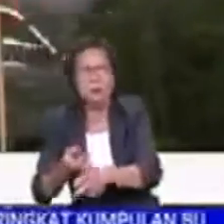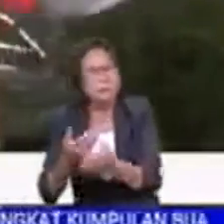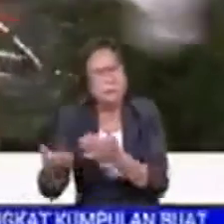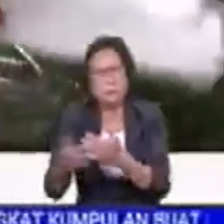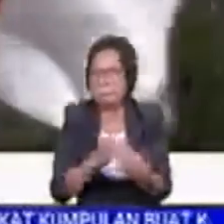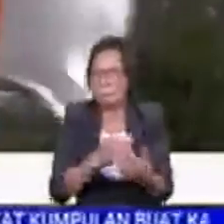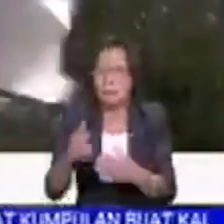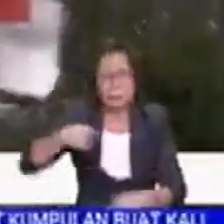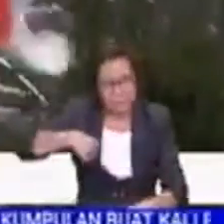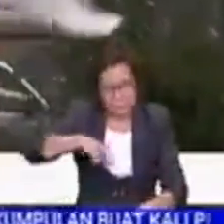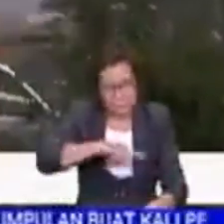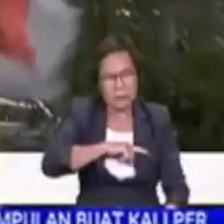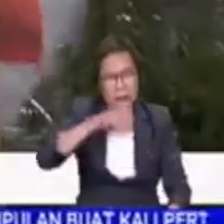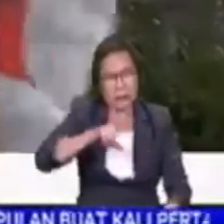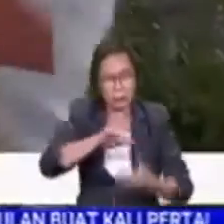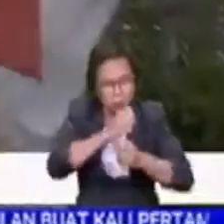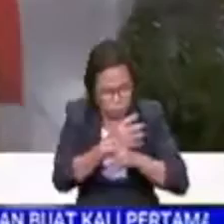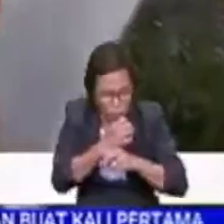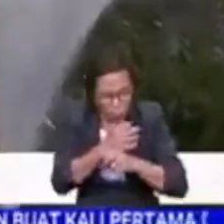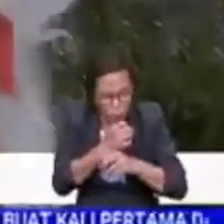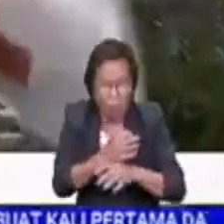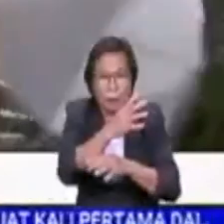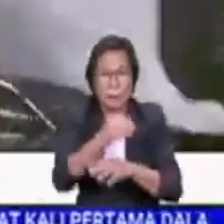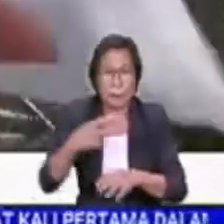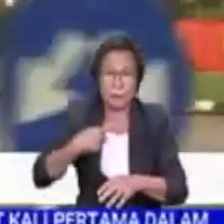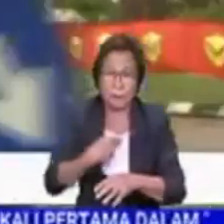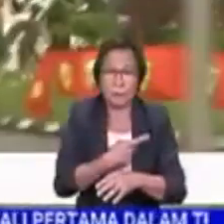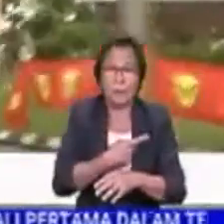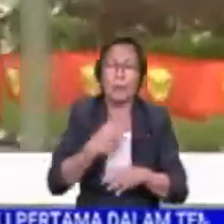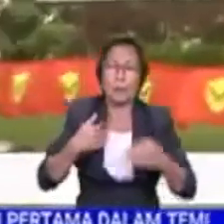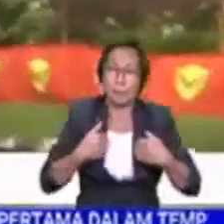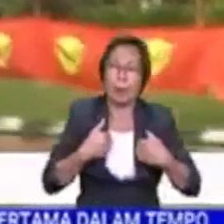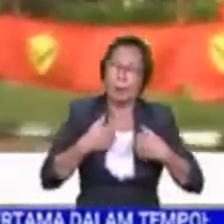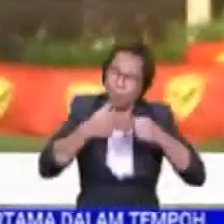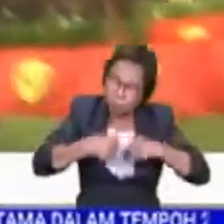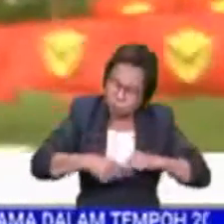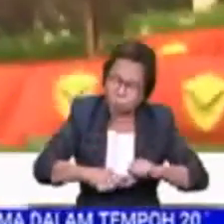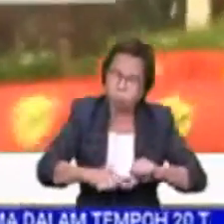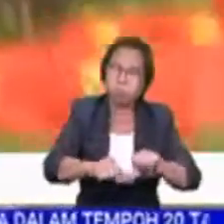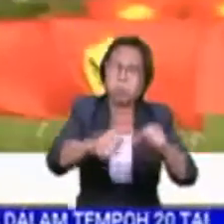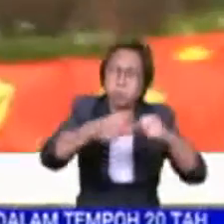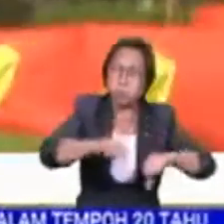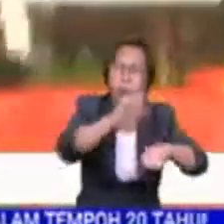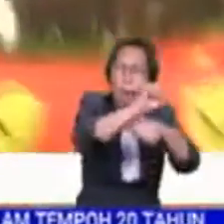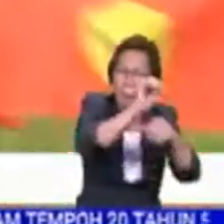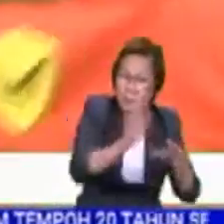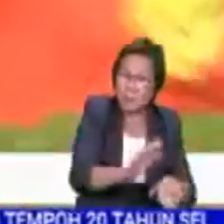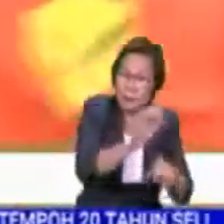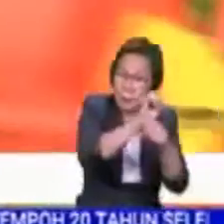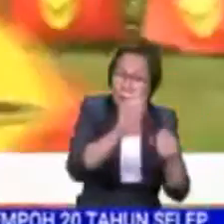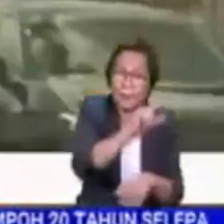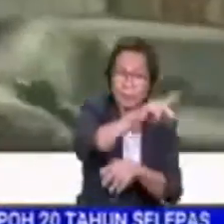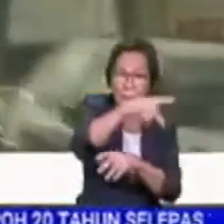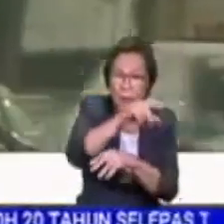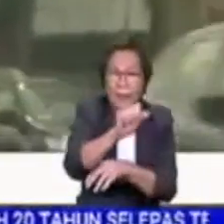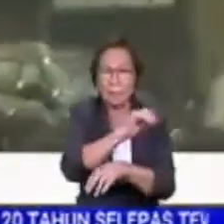begitu, kita harus bekerja keras dan kita kena ada kesinambungan di antara jentera GPS dan juga jentera